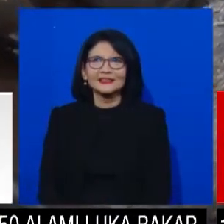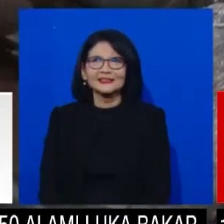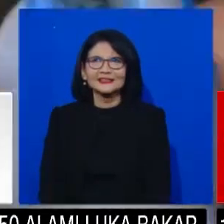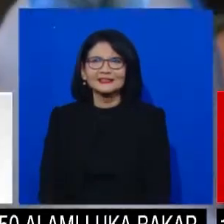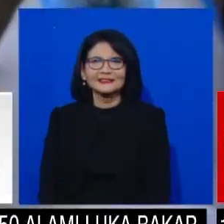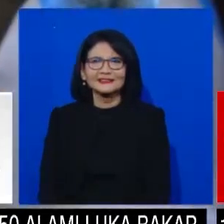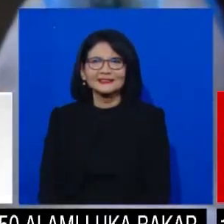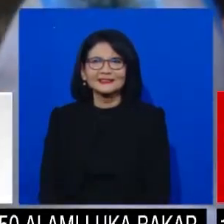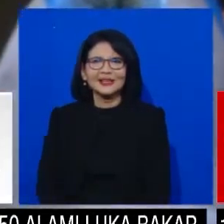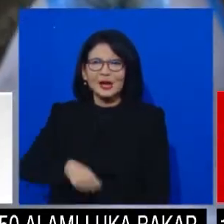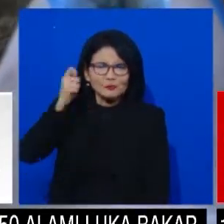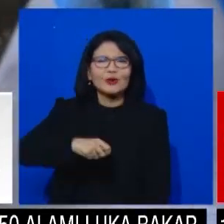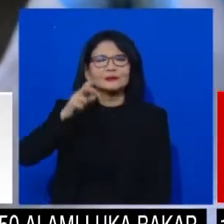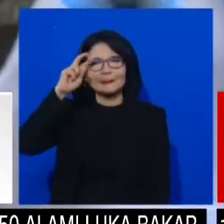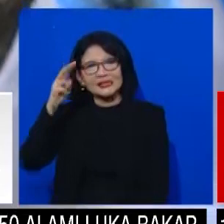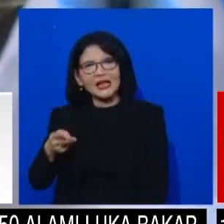Pingsan.